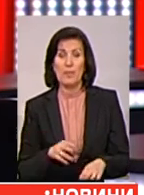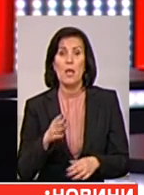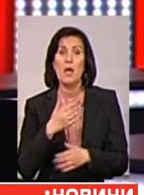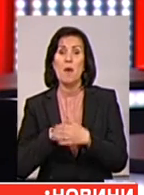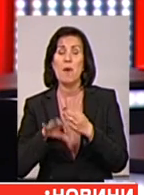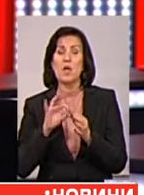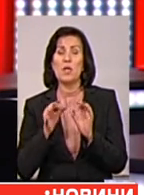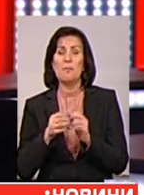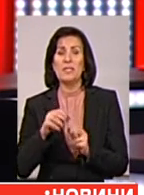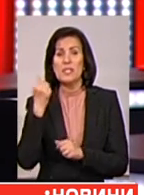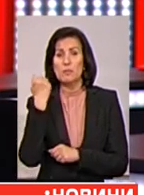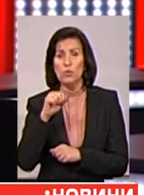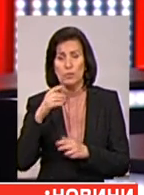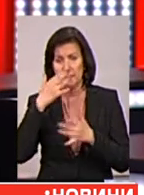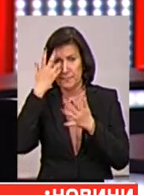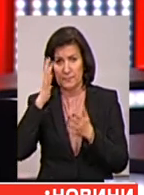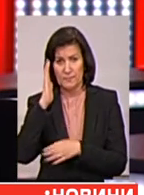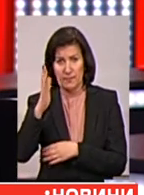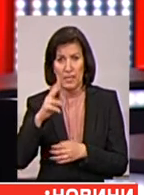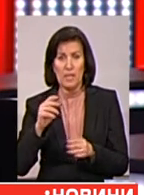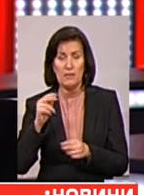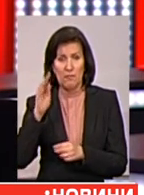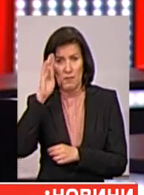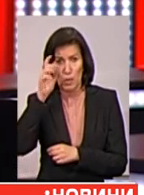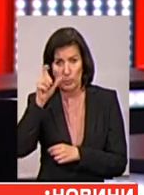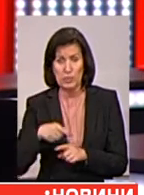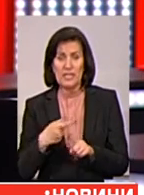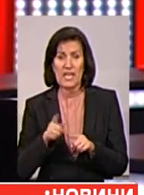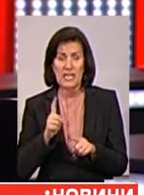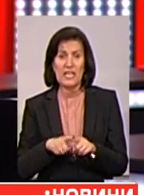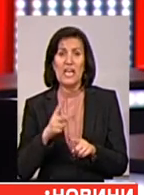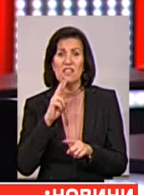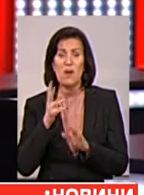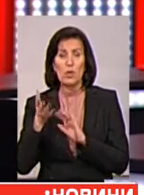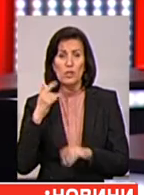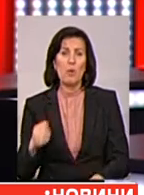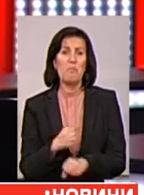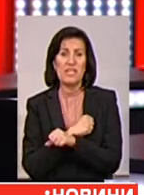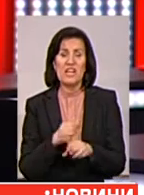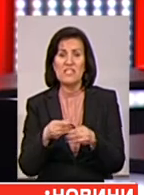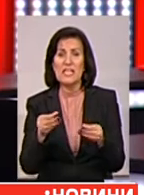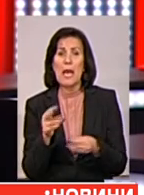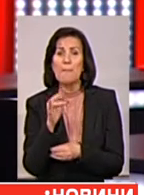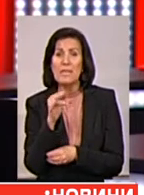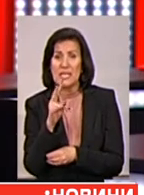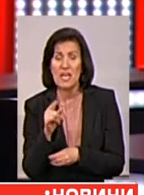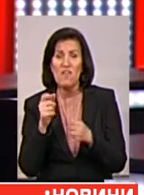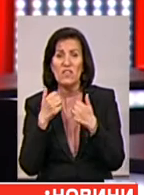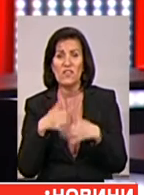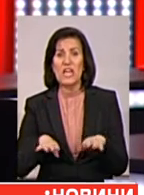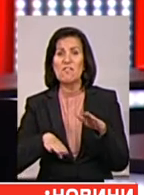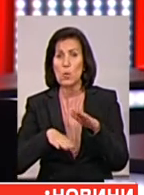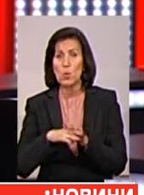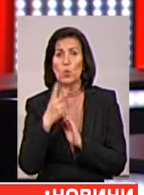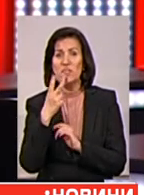Паралімпійським чемпіоном мріє стати хлопчина, який два роки тому підірвався на міні у зоні АТО. Микола Нижниковський втратив руку та